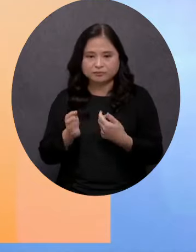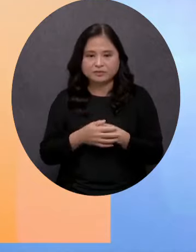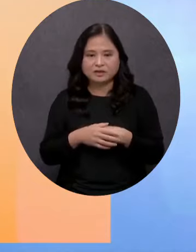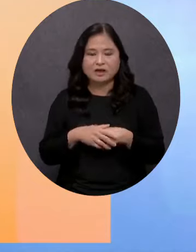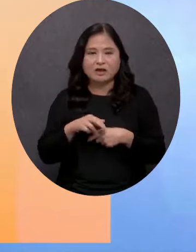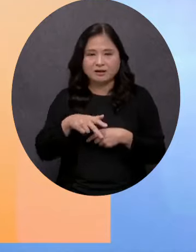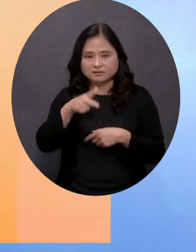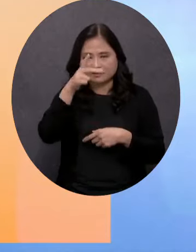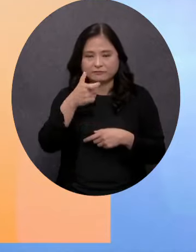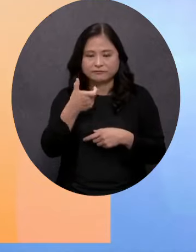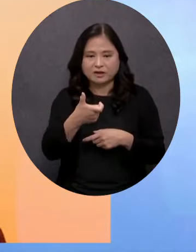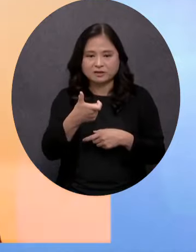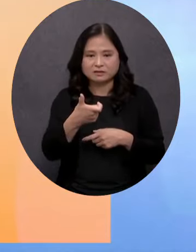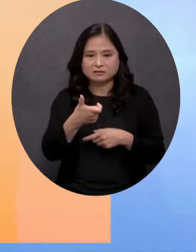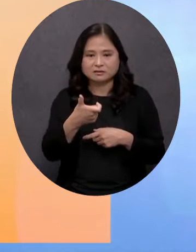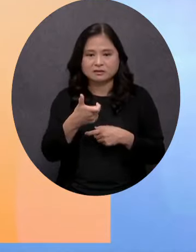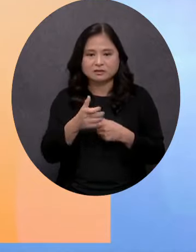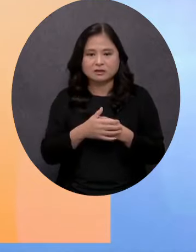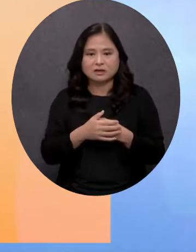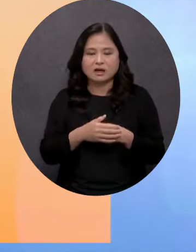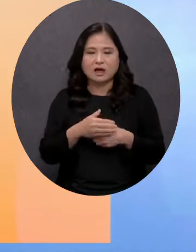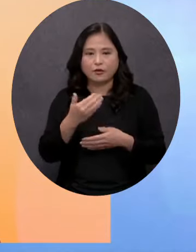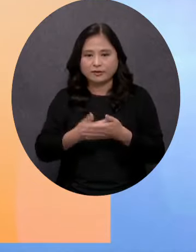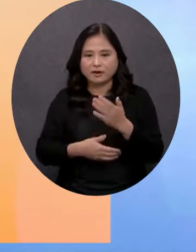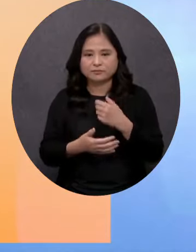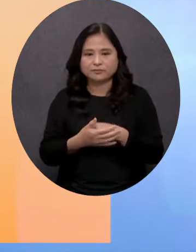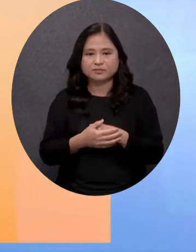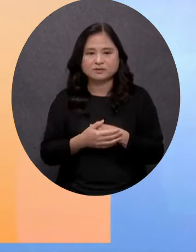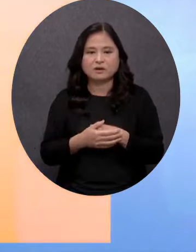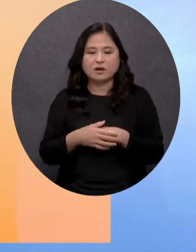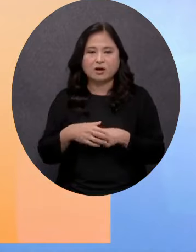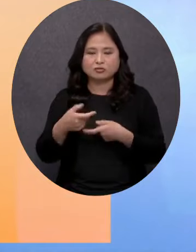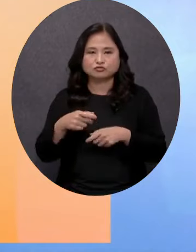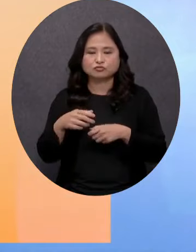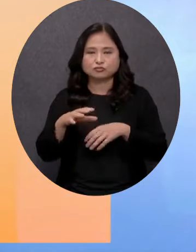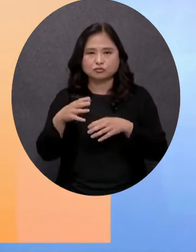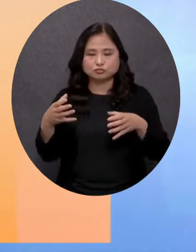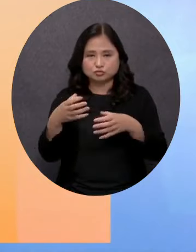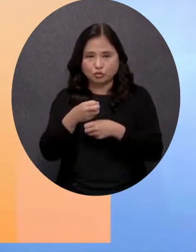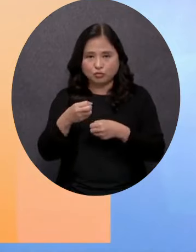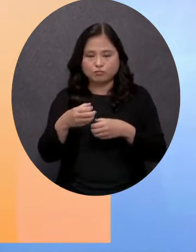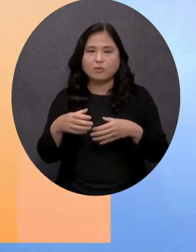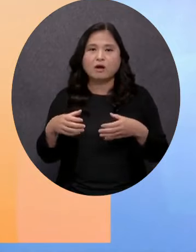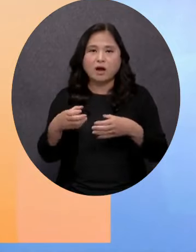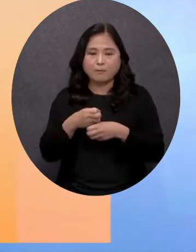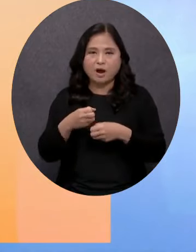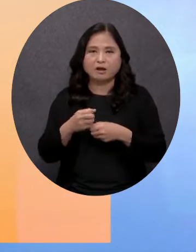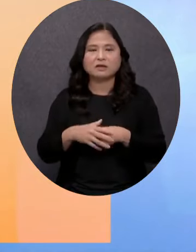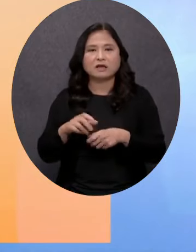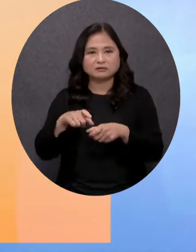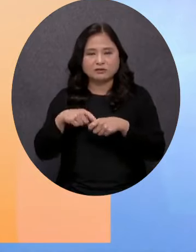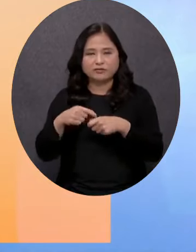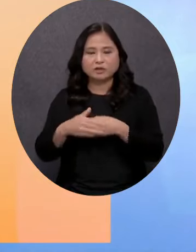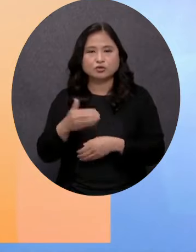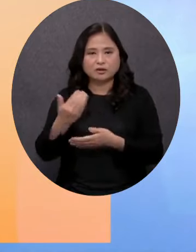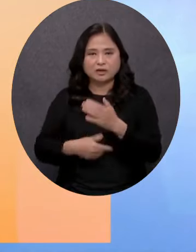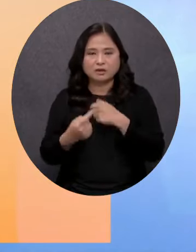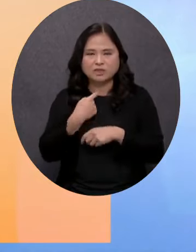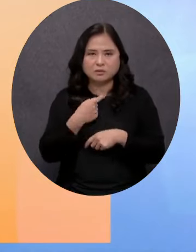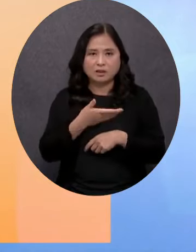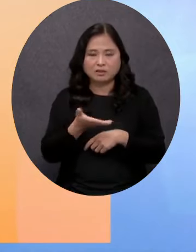費嗰個部分要係相應咁樣要減費，佢個總收費咧都係要有呢個減幅嘅，所以你哋唔使擔